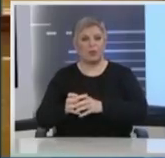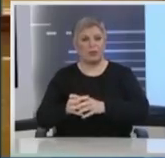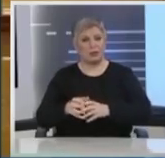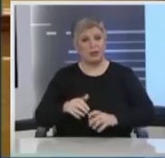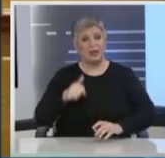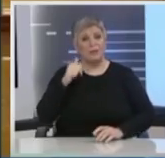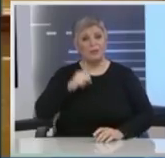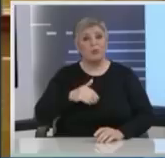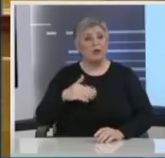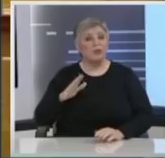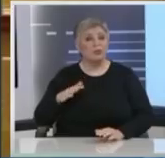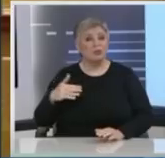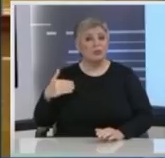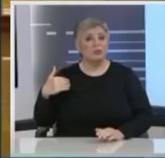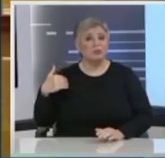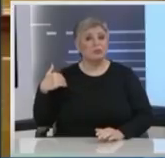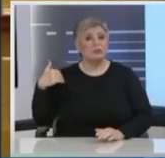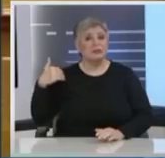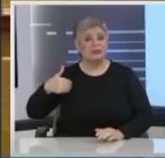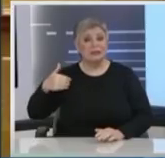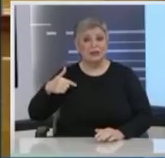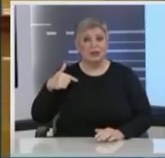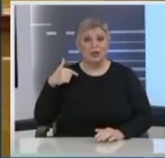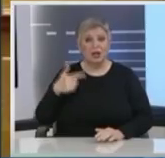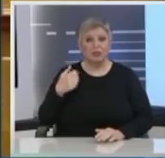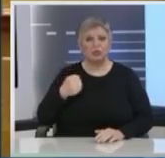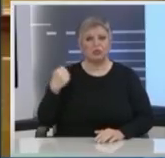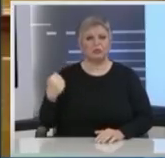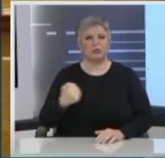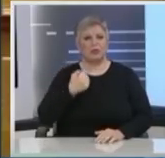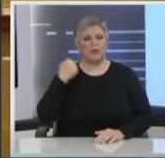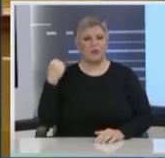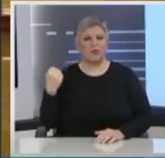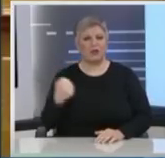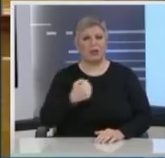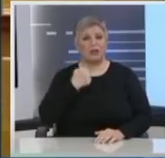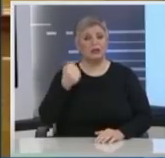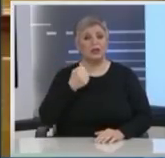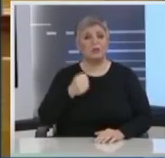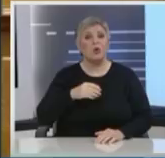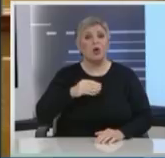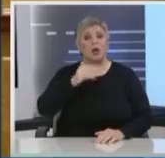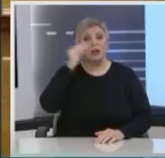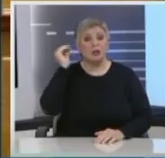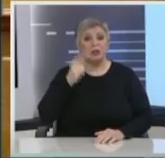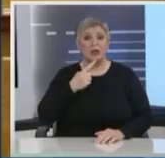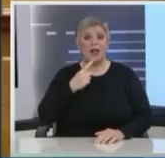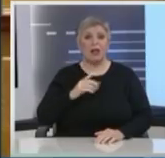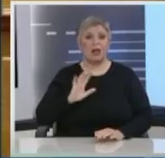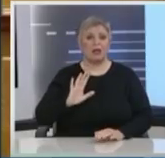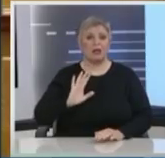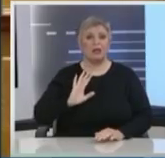ανοιχτά μέχρι εκείνη τη στιγμή. Ακροδεξιά στοιχεία που ο Καραμαλής αποτελούσε άκρα να